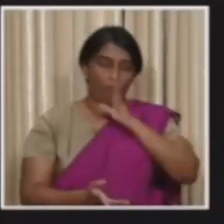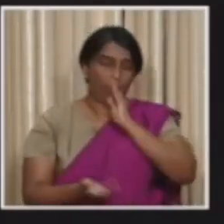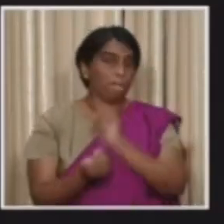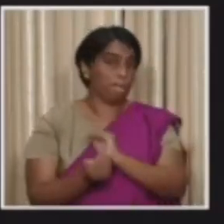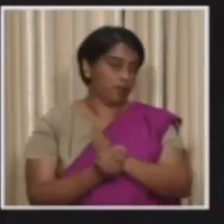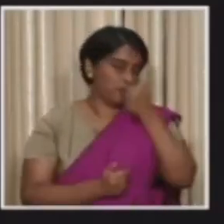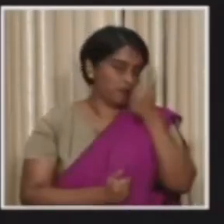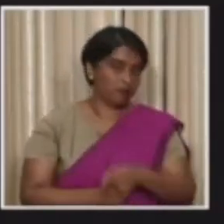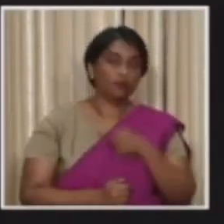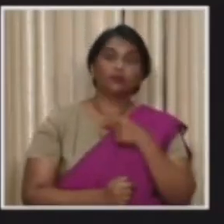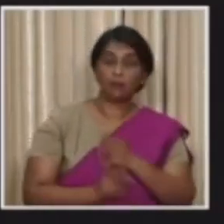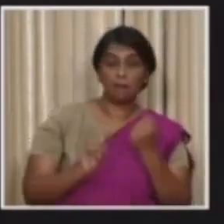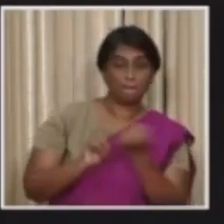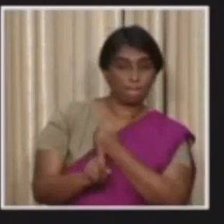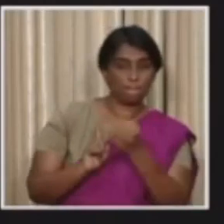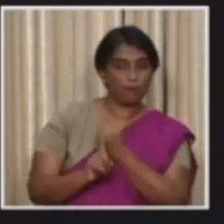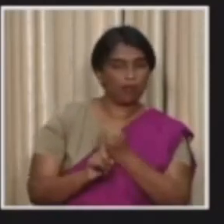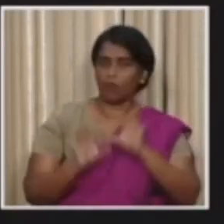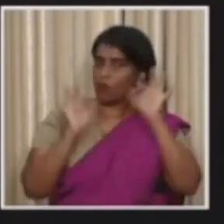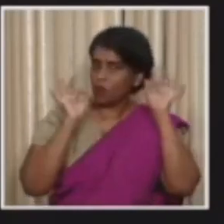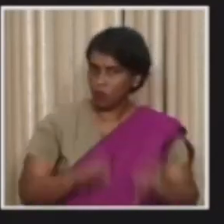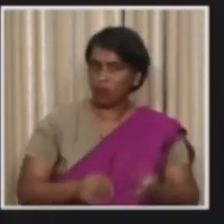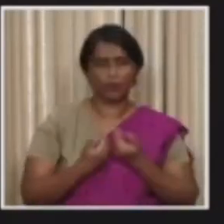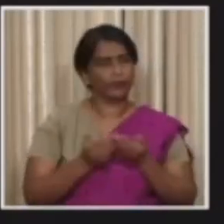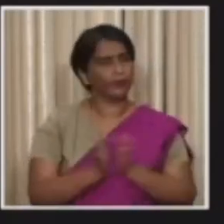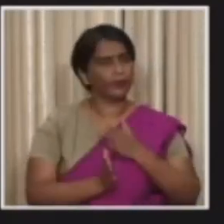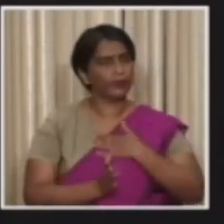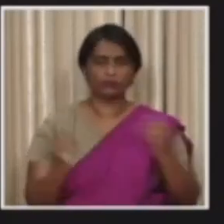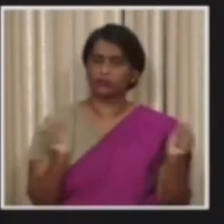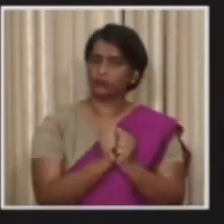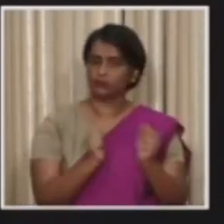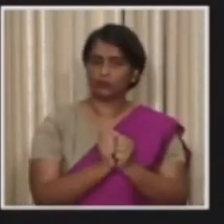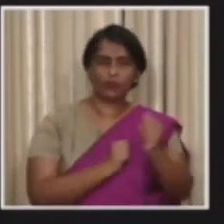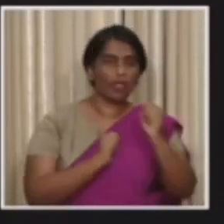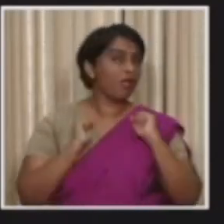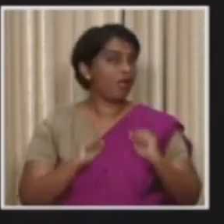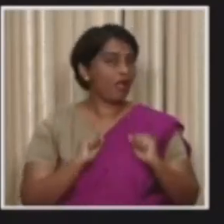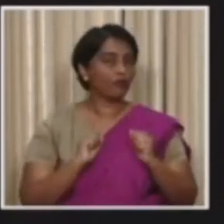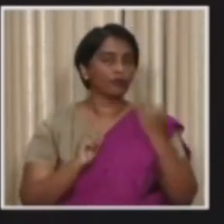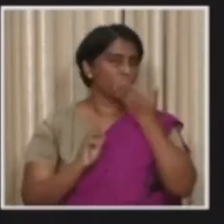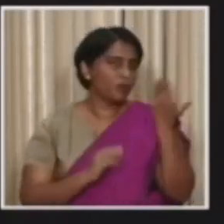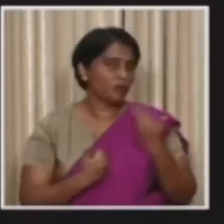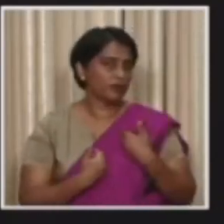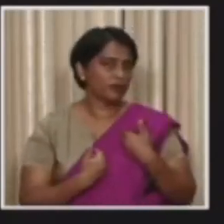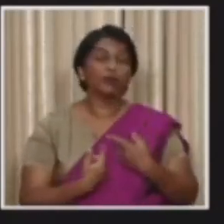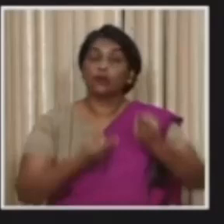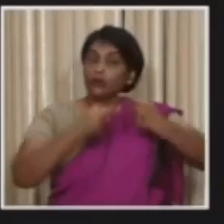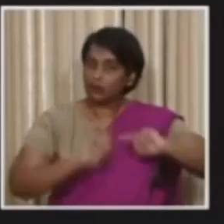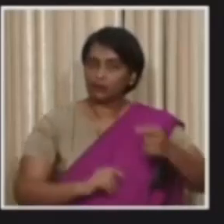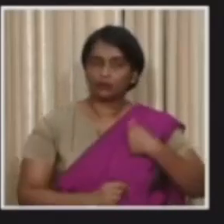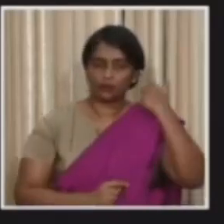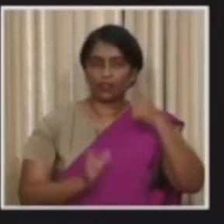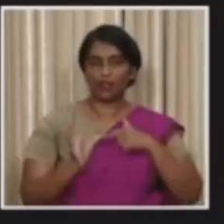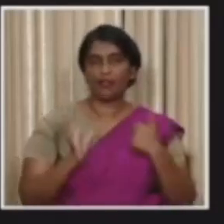වැදගත් ඔවුන්ට බලපෑම් කිරීමකින් තොරව තමන්ගේ කටයුතු කොහොමද කරගන්නට පුළුවන් වෙන්නේ කියන එක. ඊට පස්සේ මම හිතනවා මේ